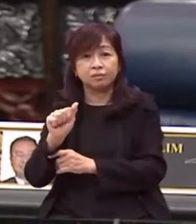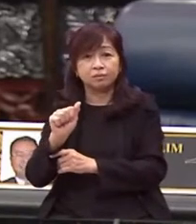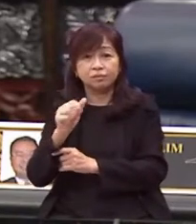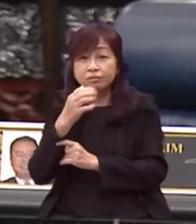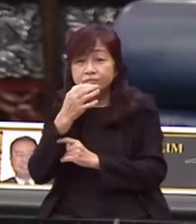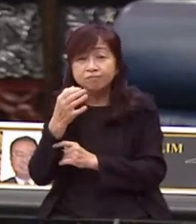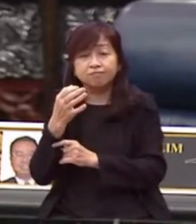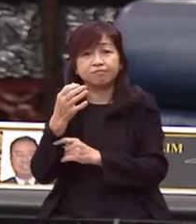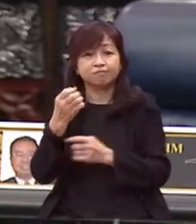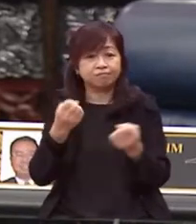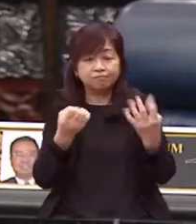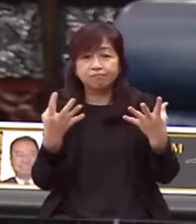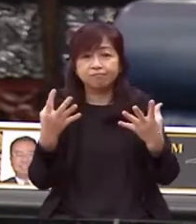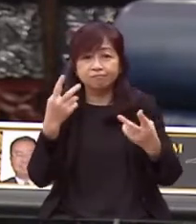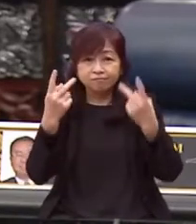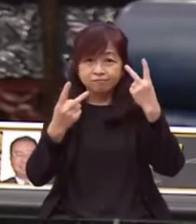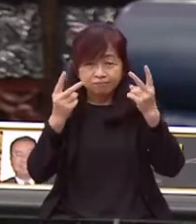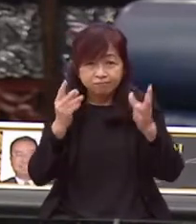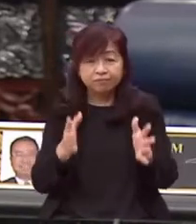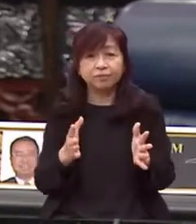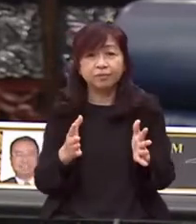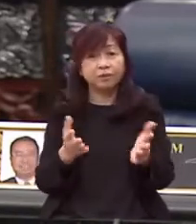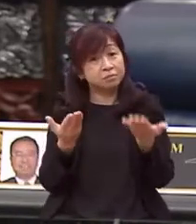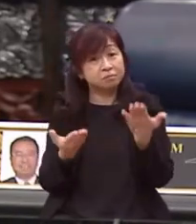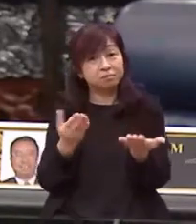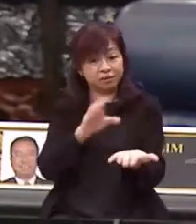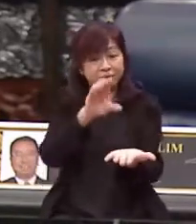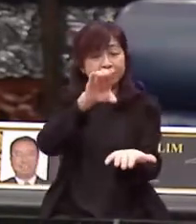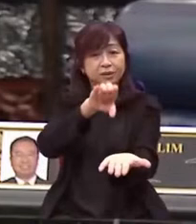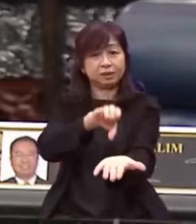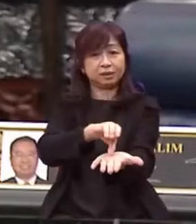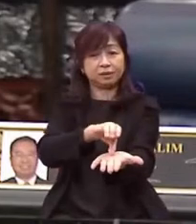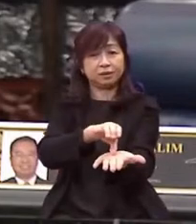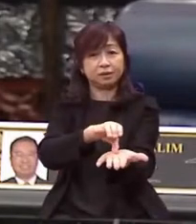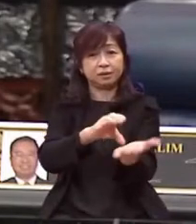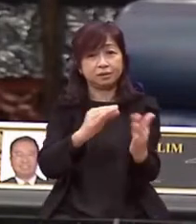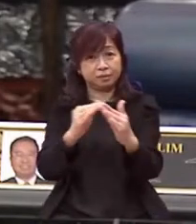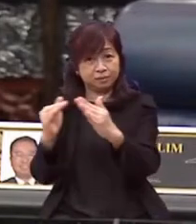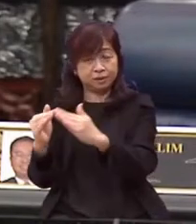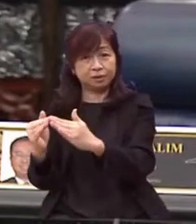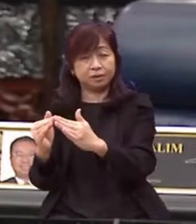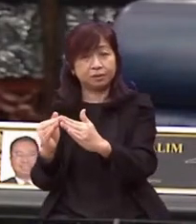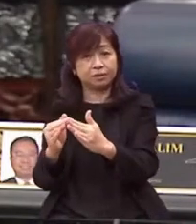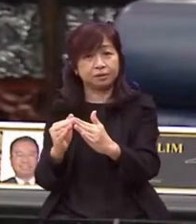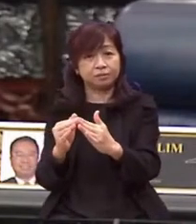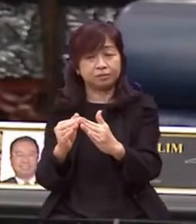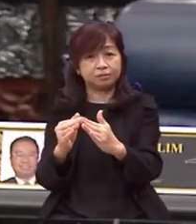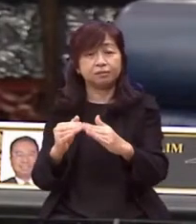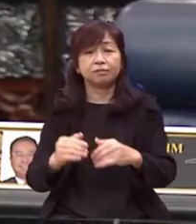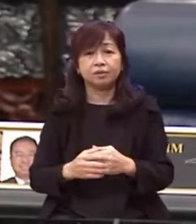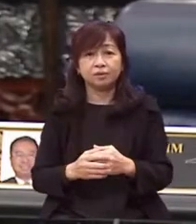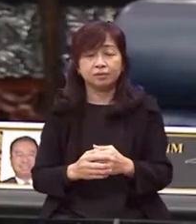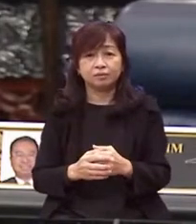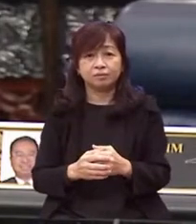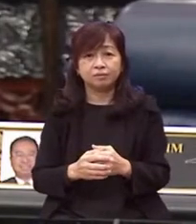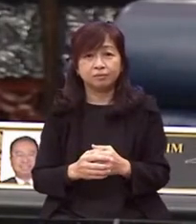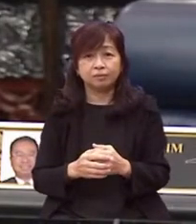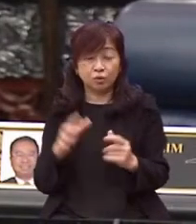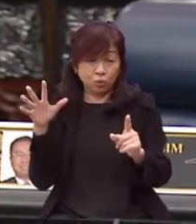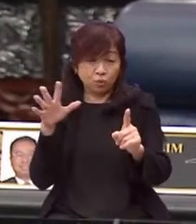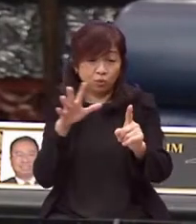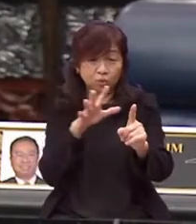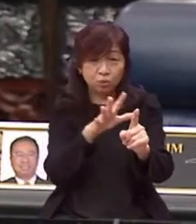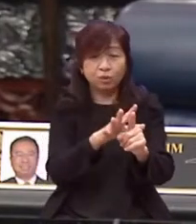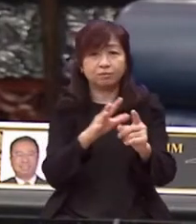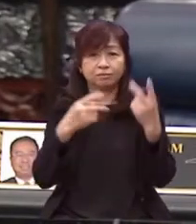dan Zoo negara juga mungkin sebab lokasi dia di tengah-tengah Panda ada beberapa pegangan untuk menarik pelawak jadi